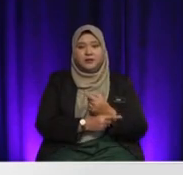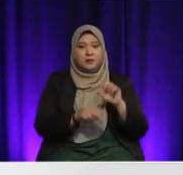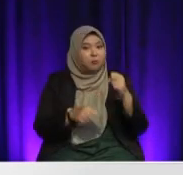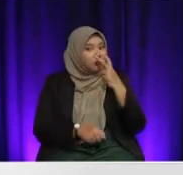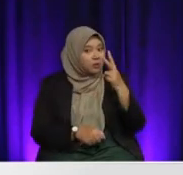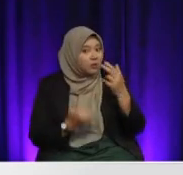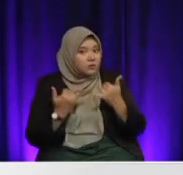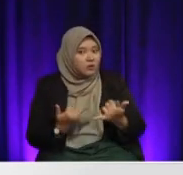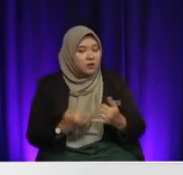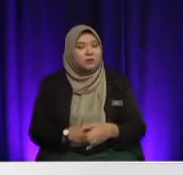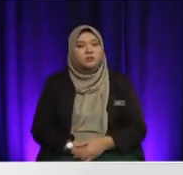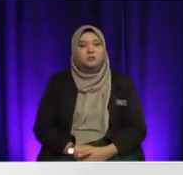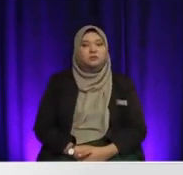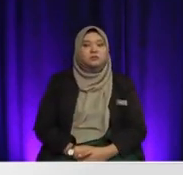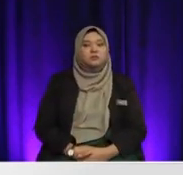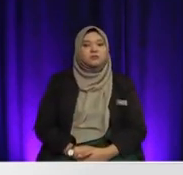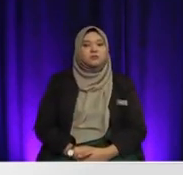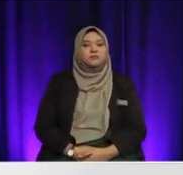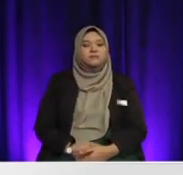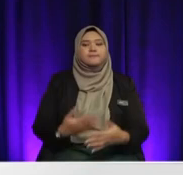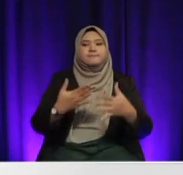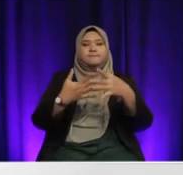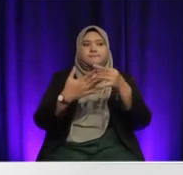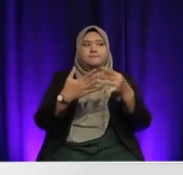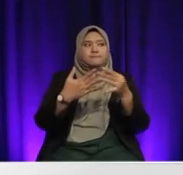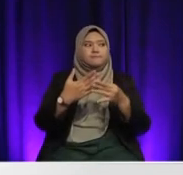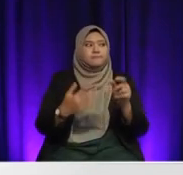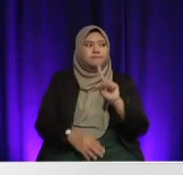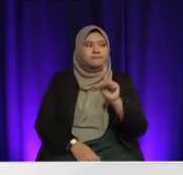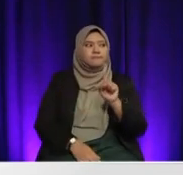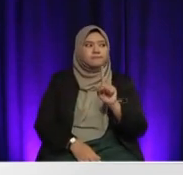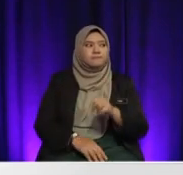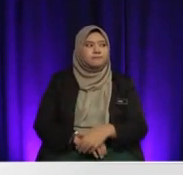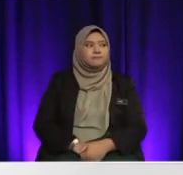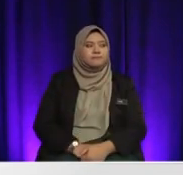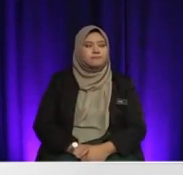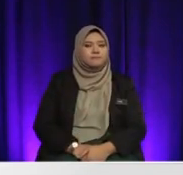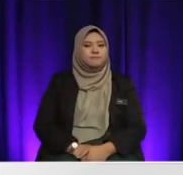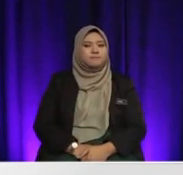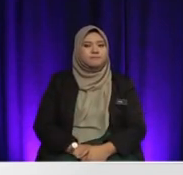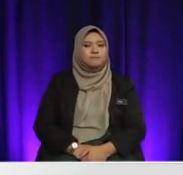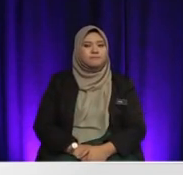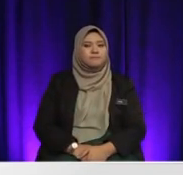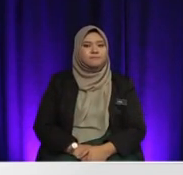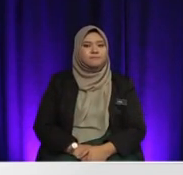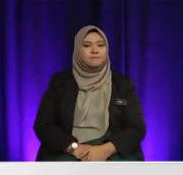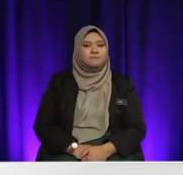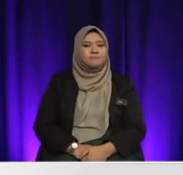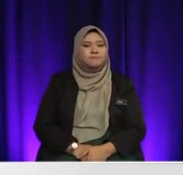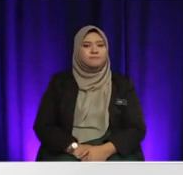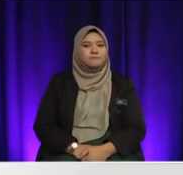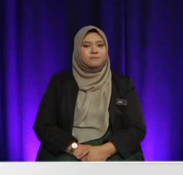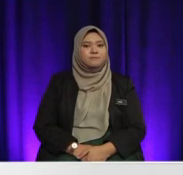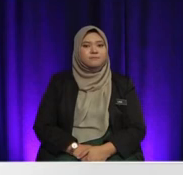yang terlibat. Kos projek. Okey. Okay. Baik, ada yang dah ada